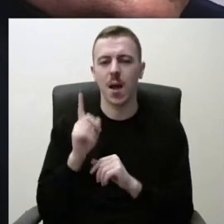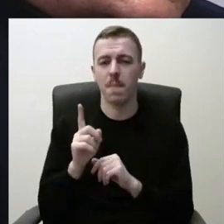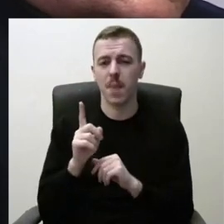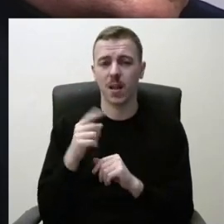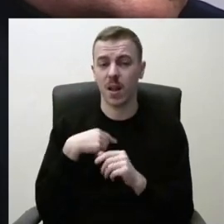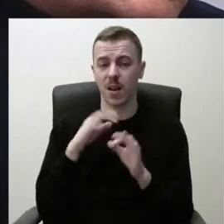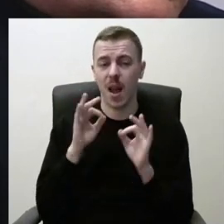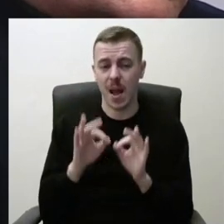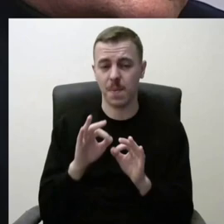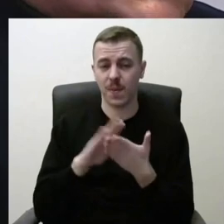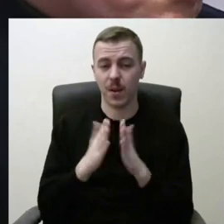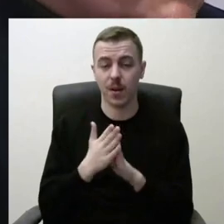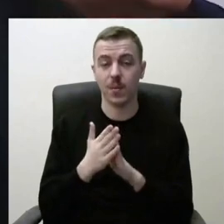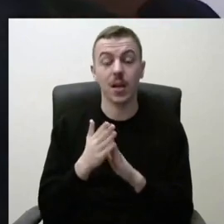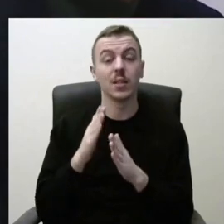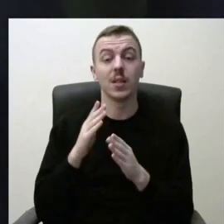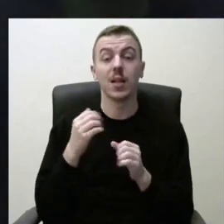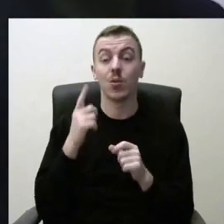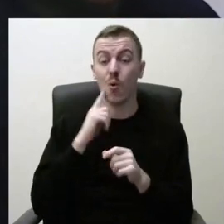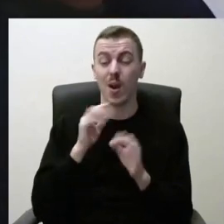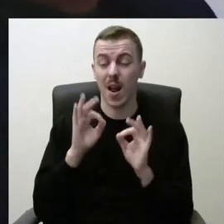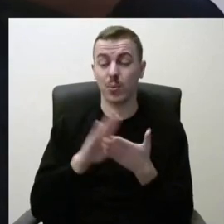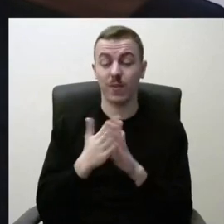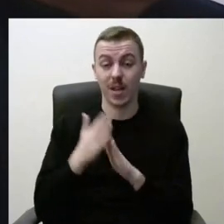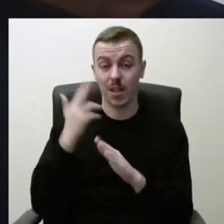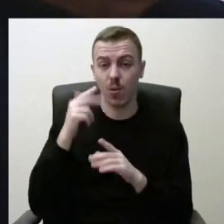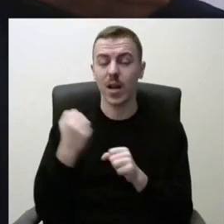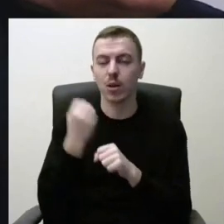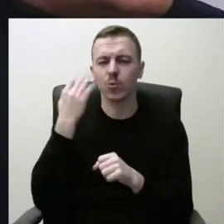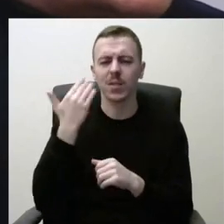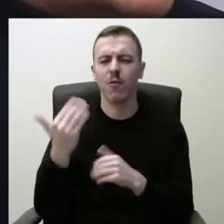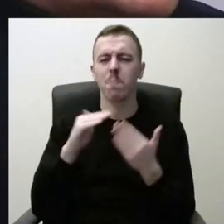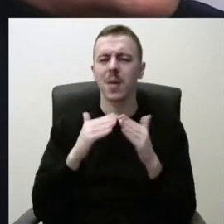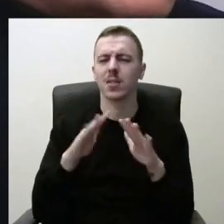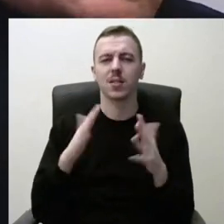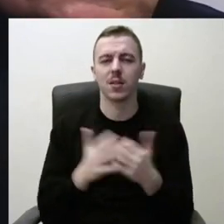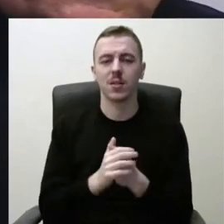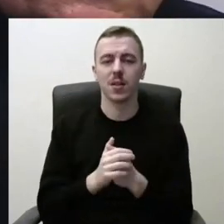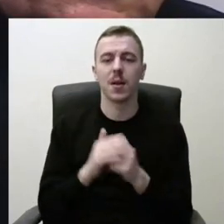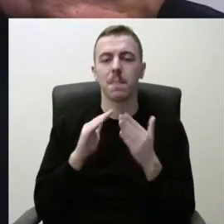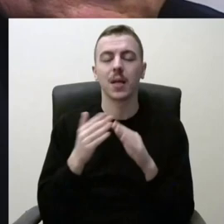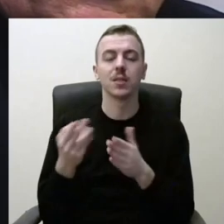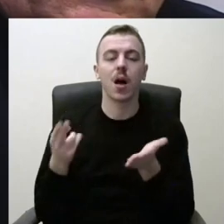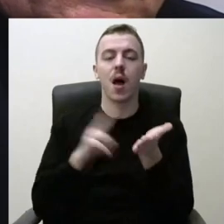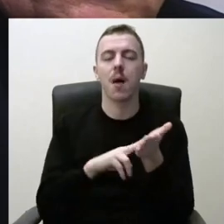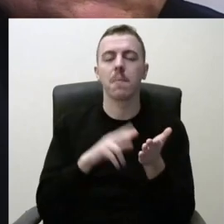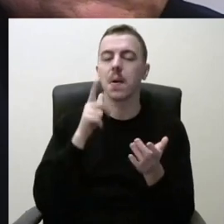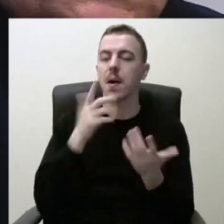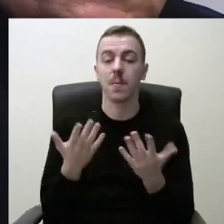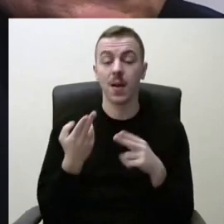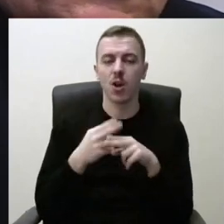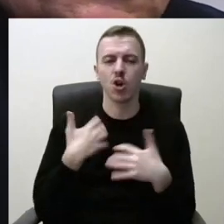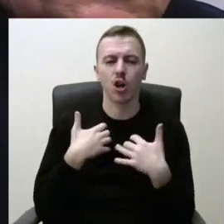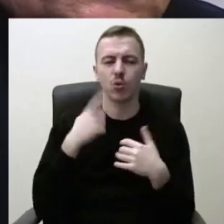tvarkyti. Kad tvarkyti miestą teisingai reikia suprasti apskritai, kas yra miestas. Miestas žmonės persikelia tam, kad kuo greičiau pasiektų